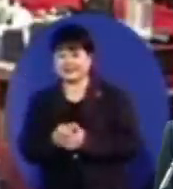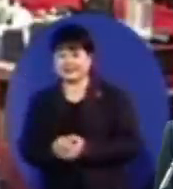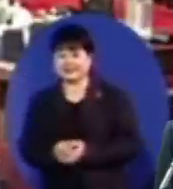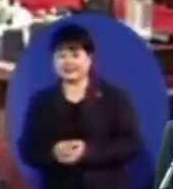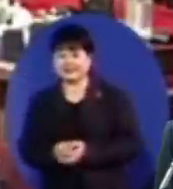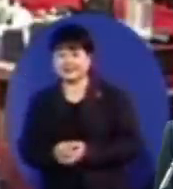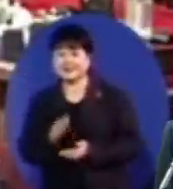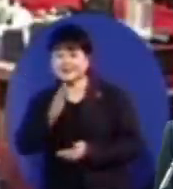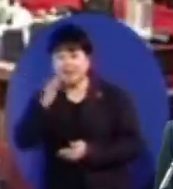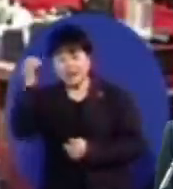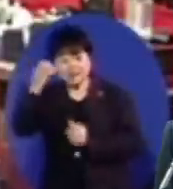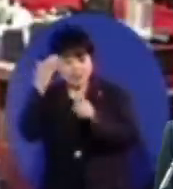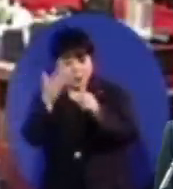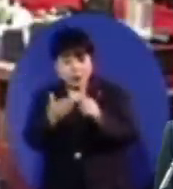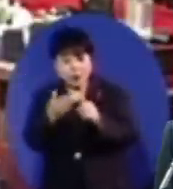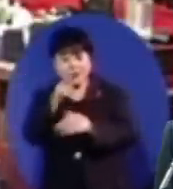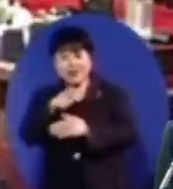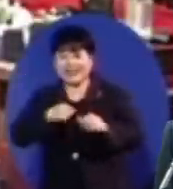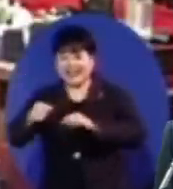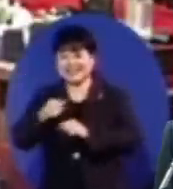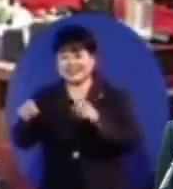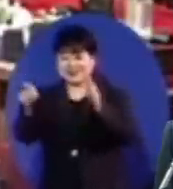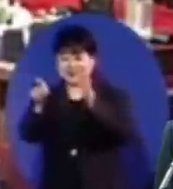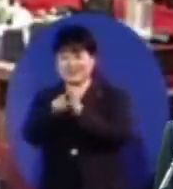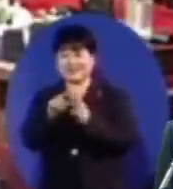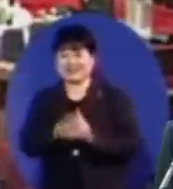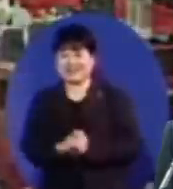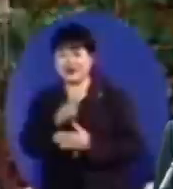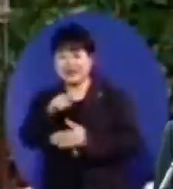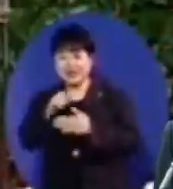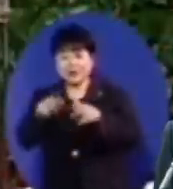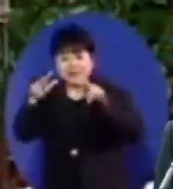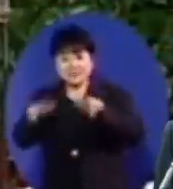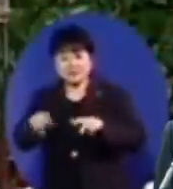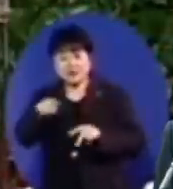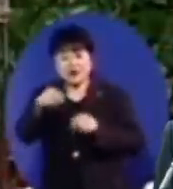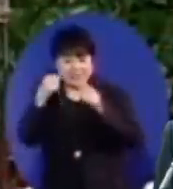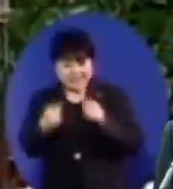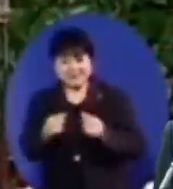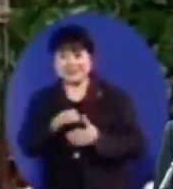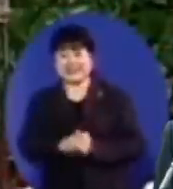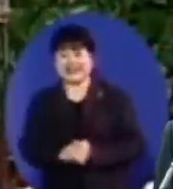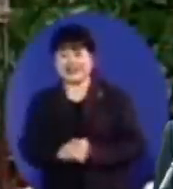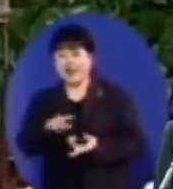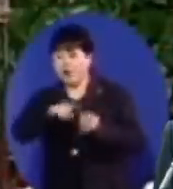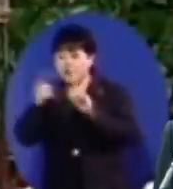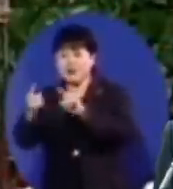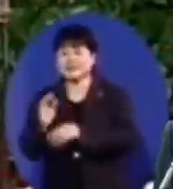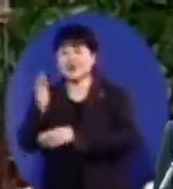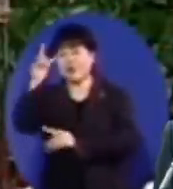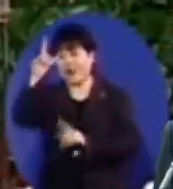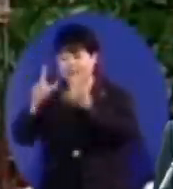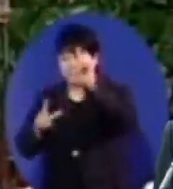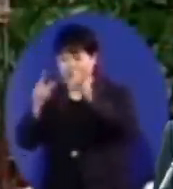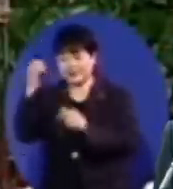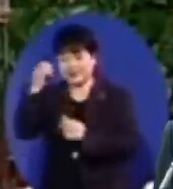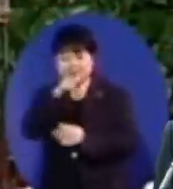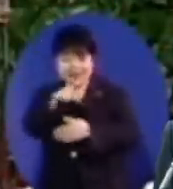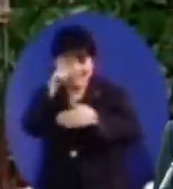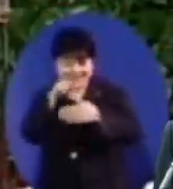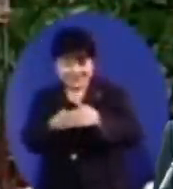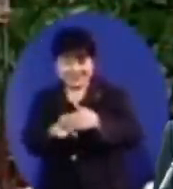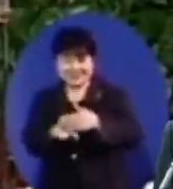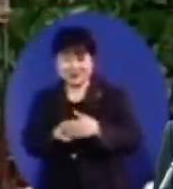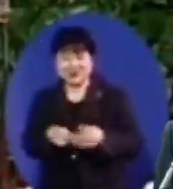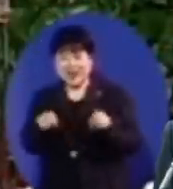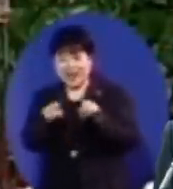살아서 성령으로 우리 가운데 역사하시는 것입니다. 우리 가운데 지금 여기 계십니다. 부활하신 영광의 모습으로 성령 안에서